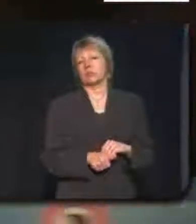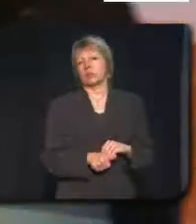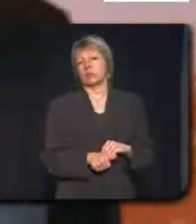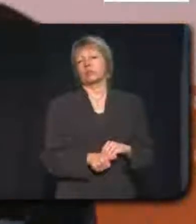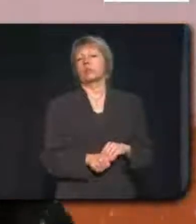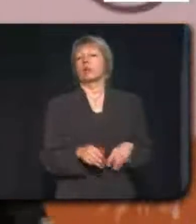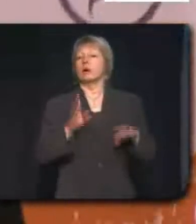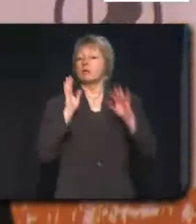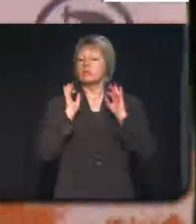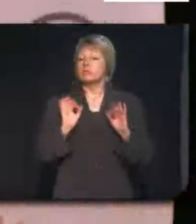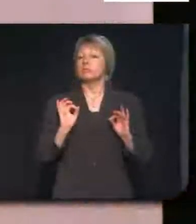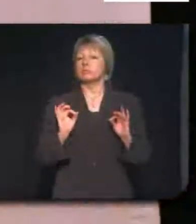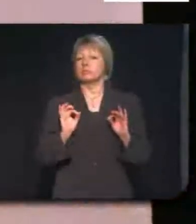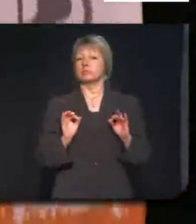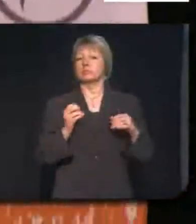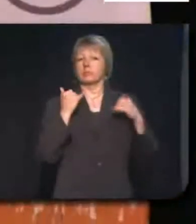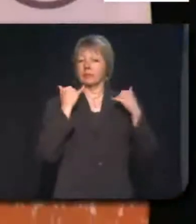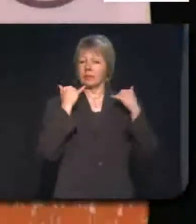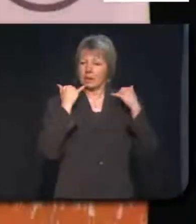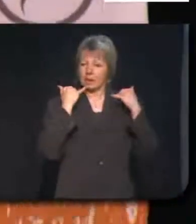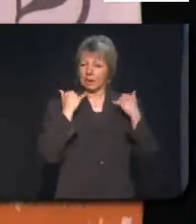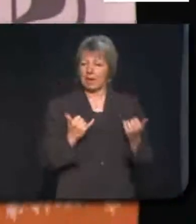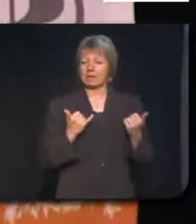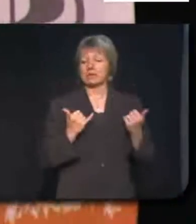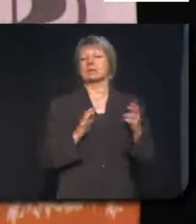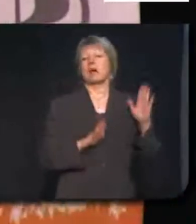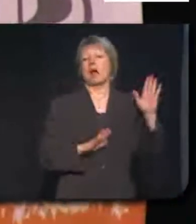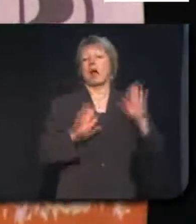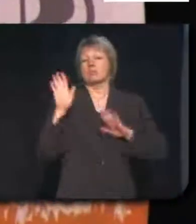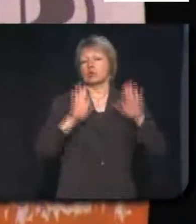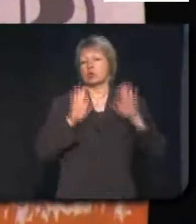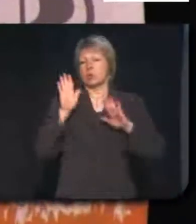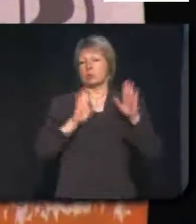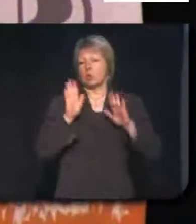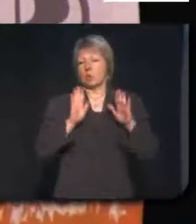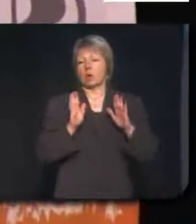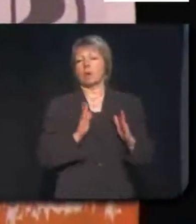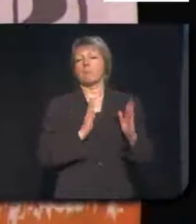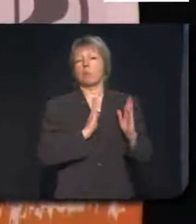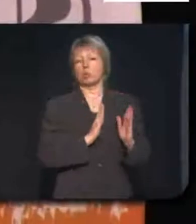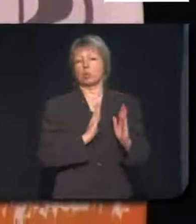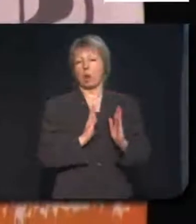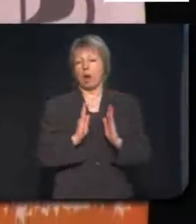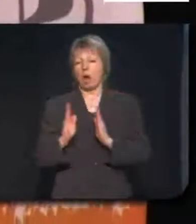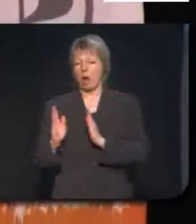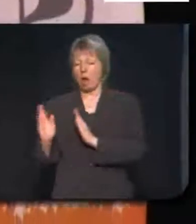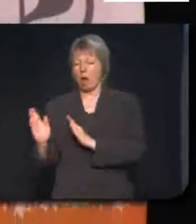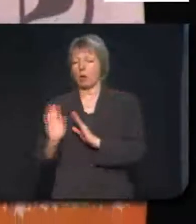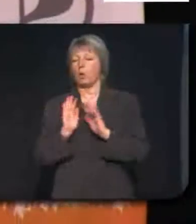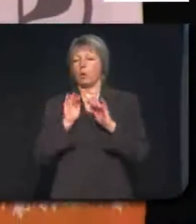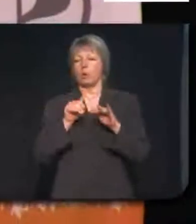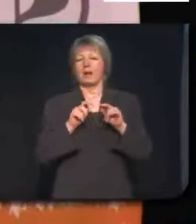als nächstes in der Q ist die Abstimmung modular über den Antrag